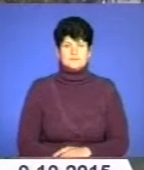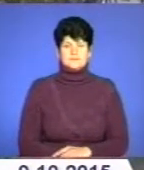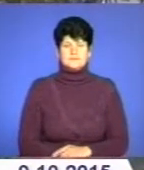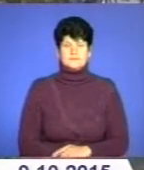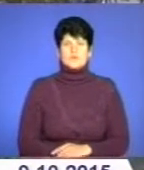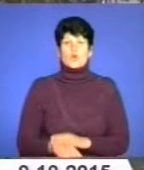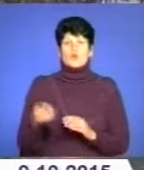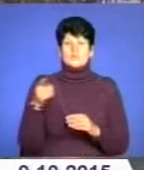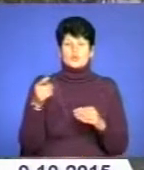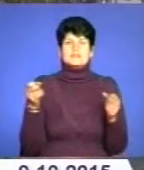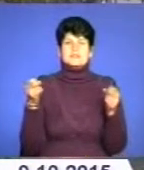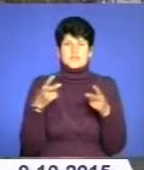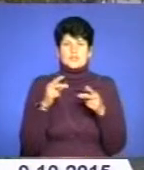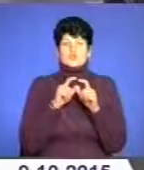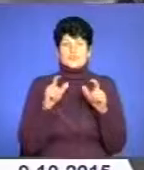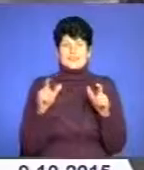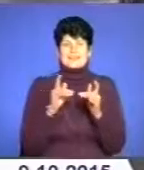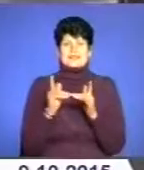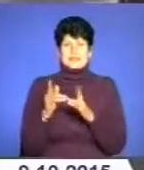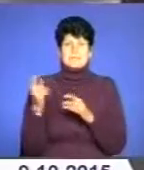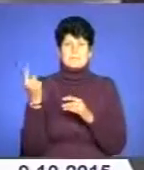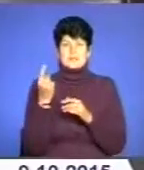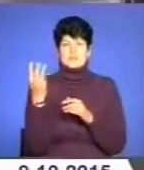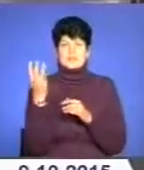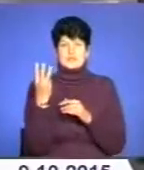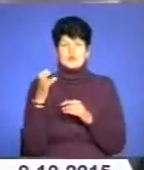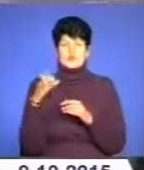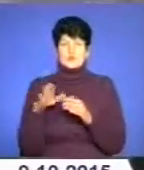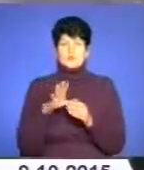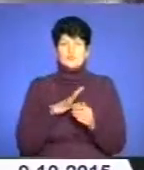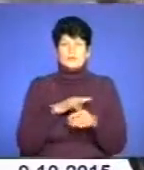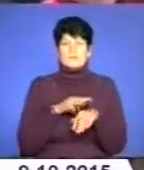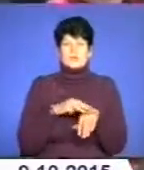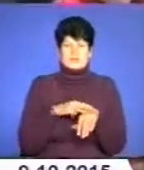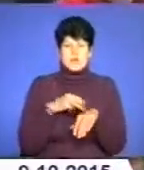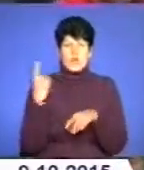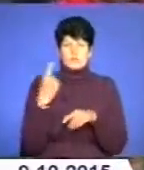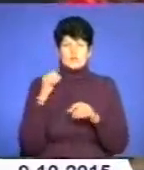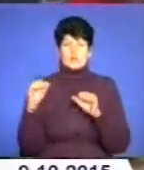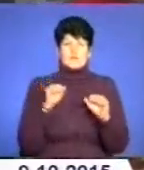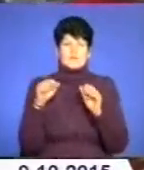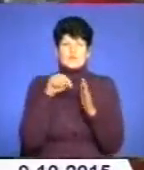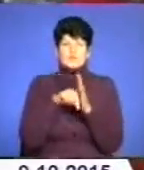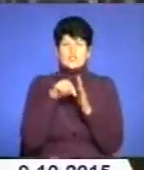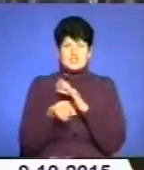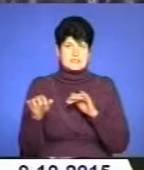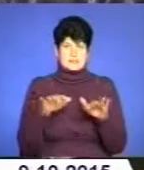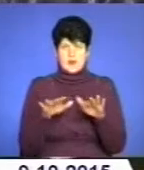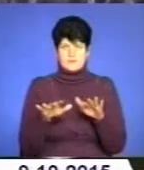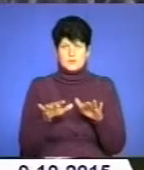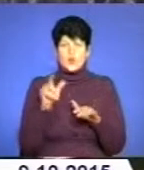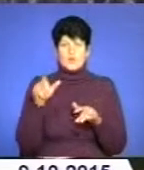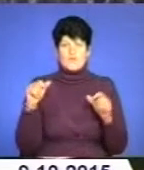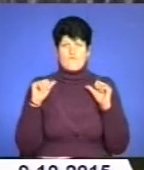У Тернопільській спеціальній школі-інтернаті 1-3 ступені побували міліціонери обласного управління внутрішніх справ. Люди у